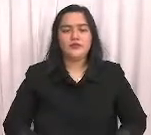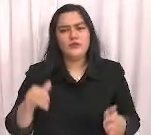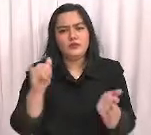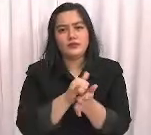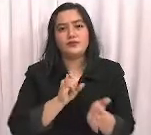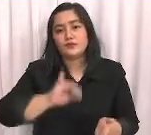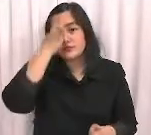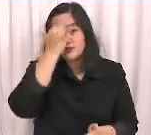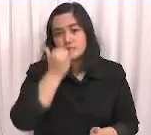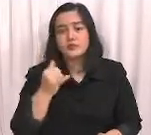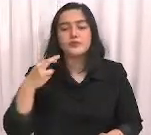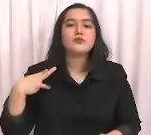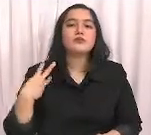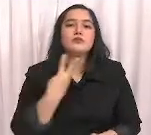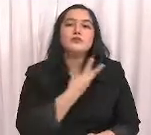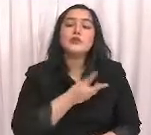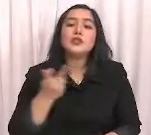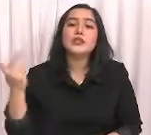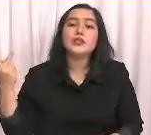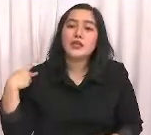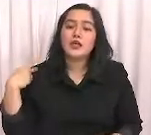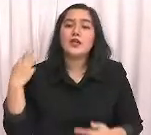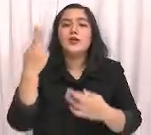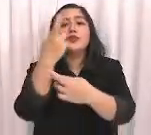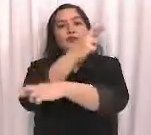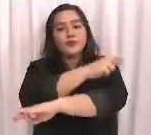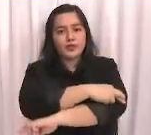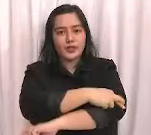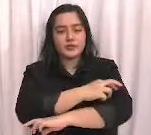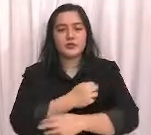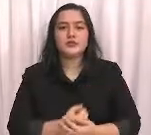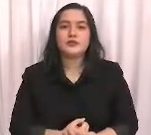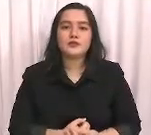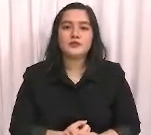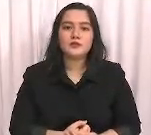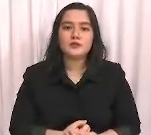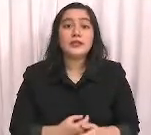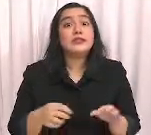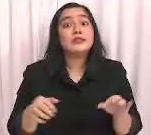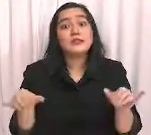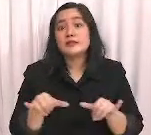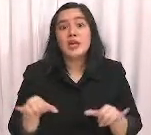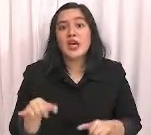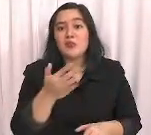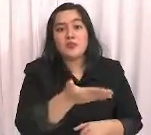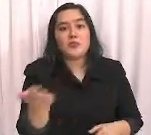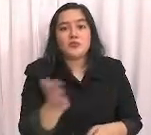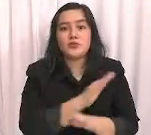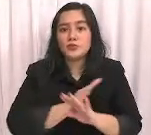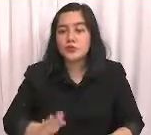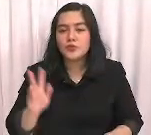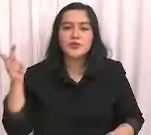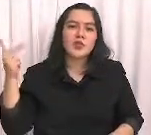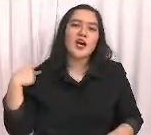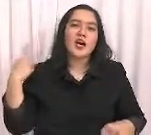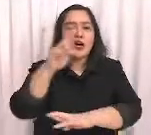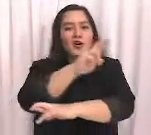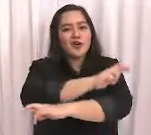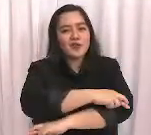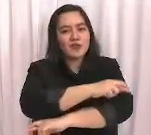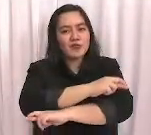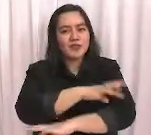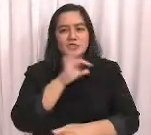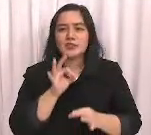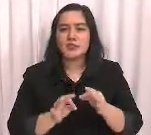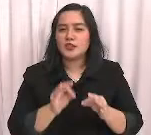eh. Di ba? So, hindi ka magkakaroon ng rest kung wala kang tiwala. Alright? So, nauunawaan yung mga patid